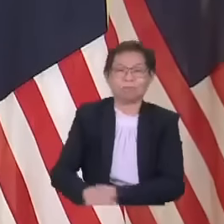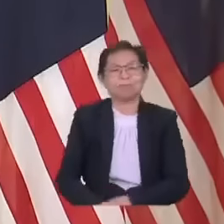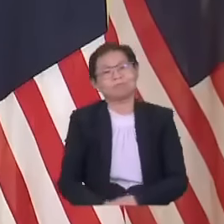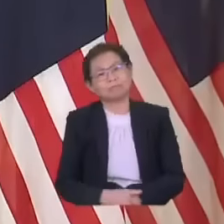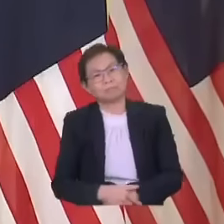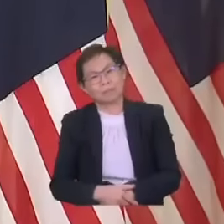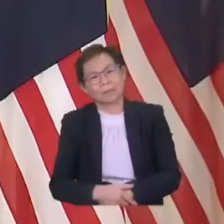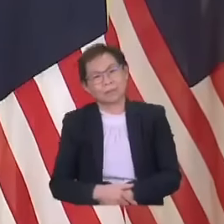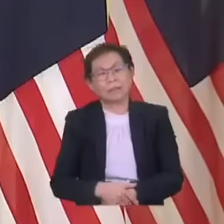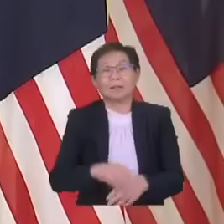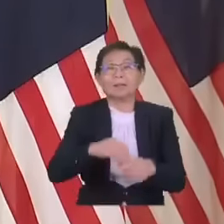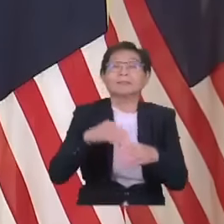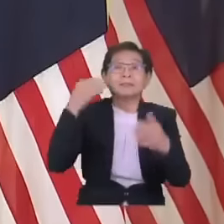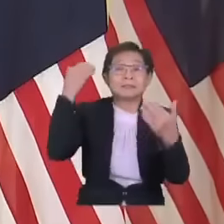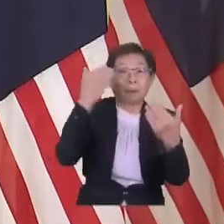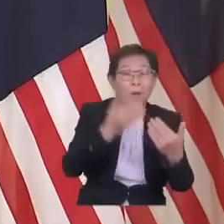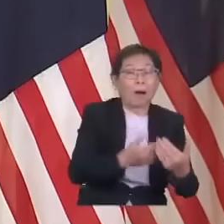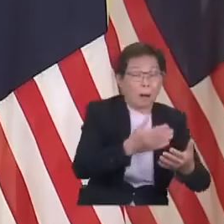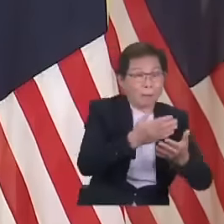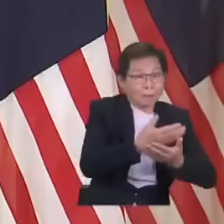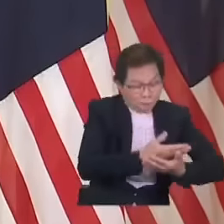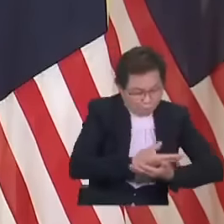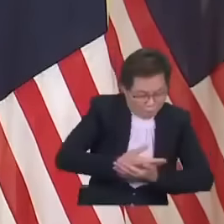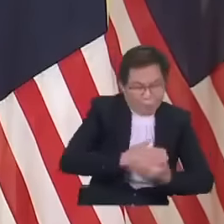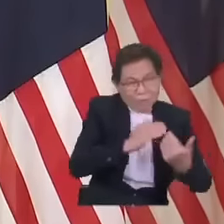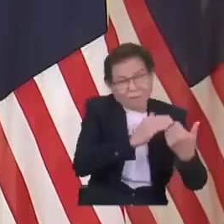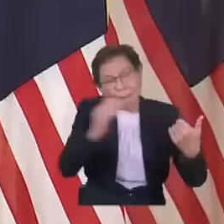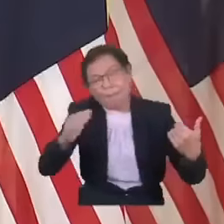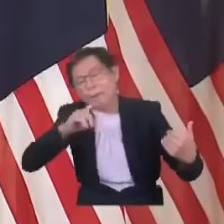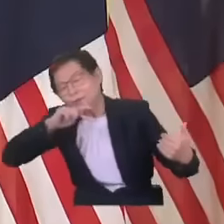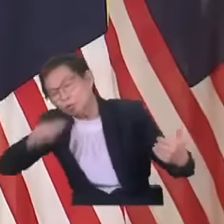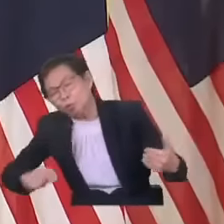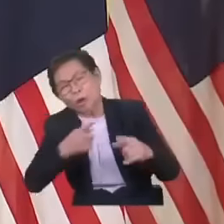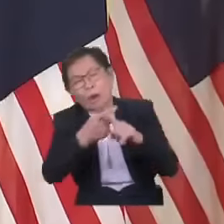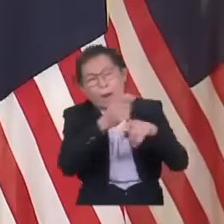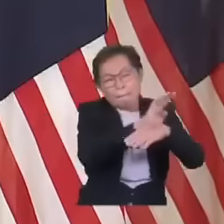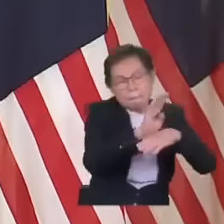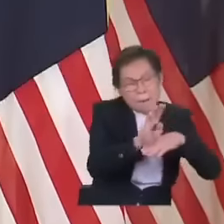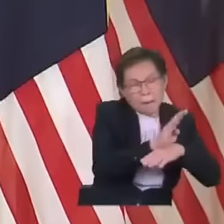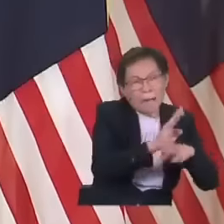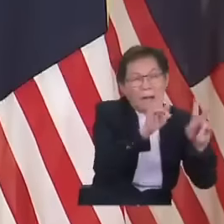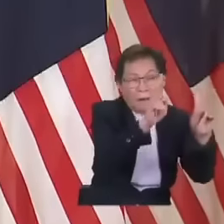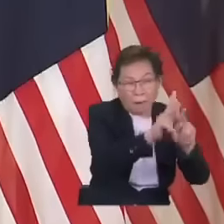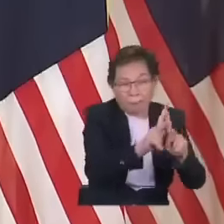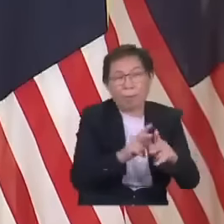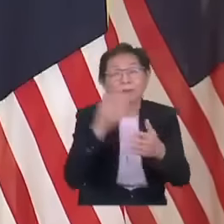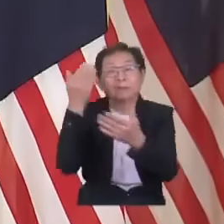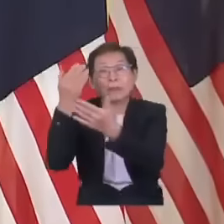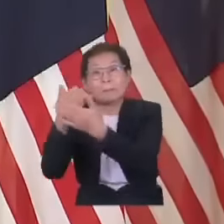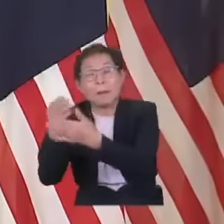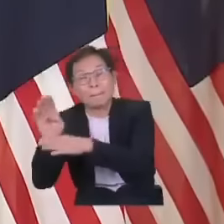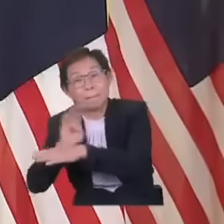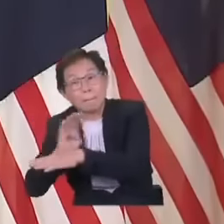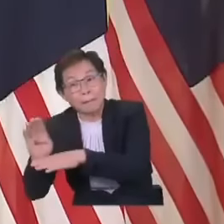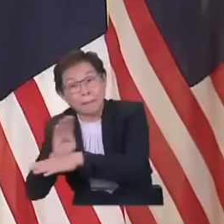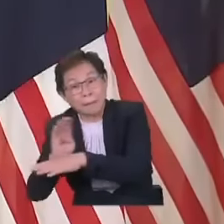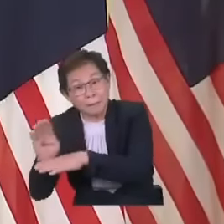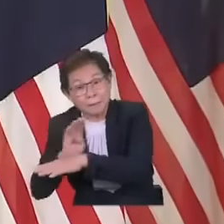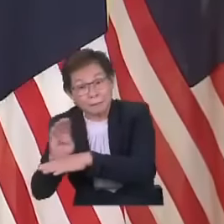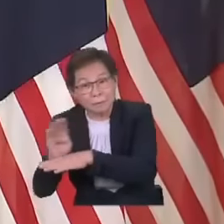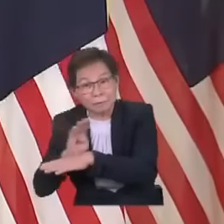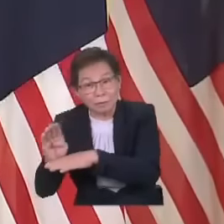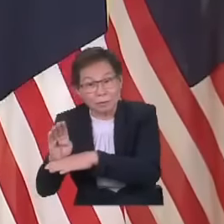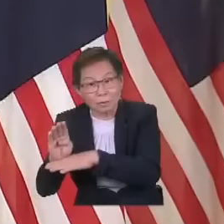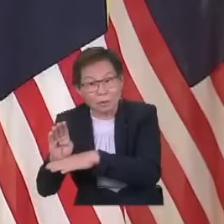kandungan sehingga ke usia emas dari penjaga di Curug desa sehinggalah ke